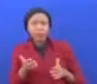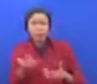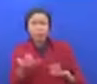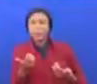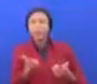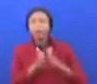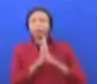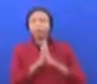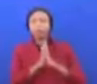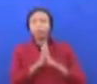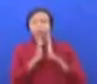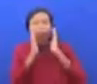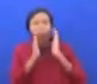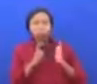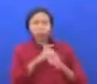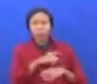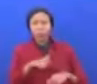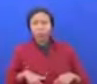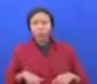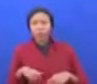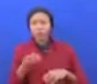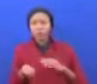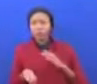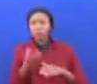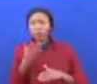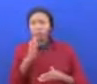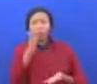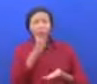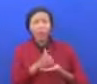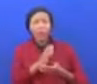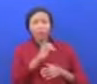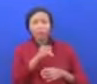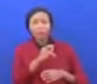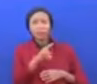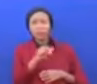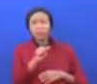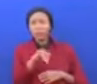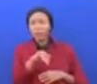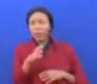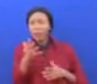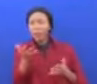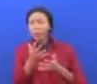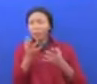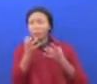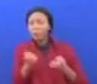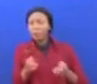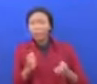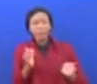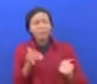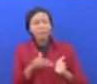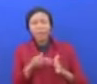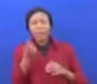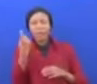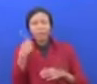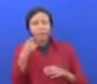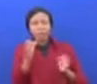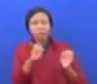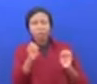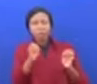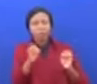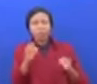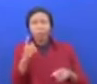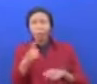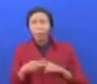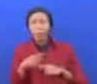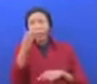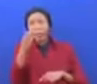ninamshukuru Mheshimiwa Rais ameanzisha haki jinai. Ni bahati mbaya sana kwamba haijafika katika wilaya ya Tarime na mkoa wa Mara, sio kama maeneo mengine.